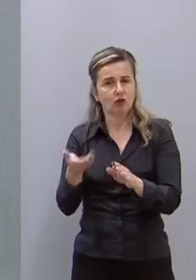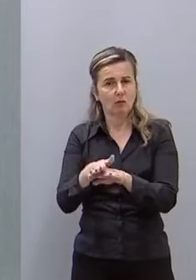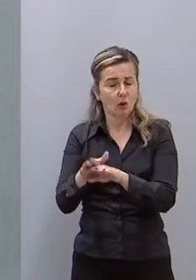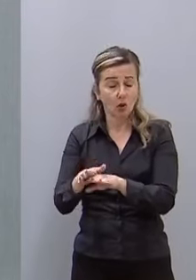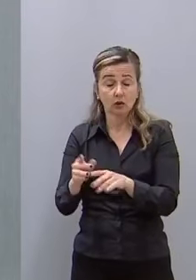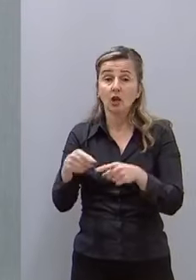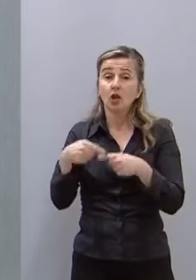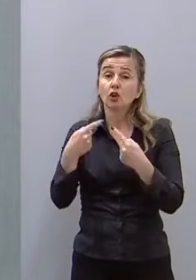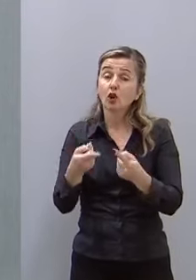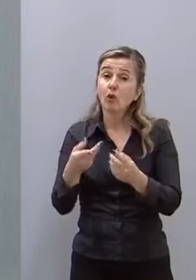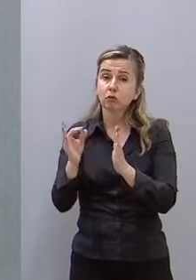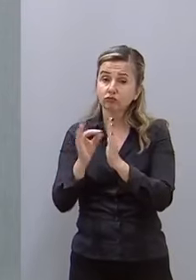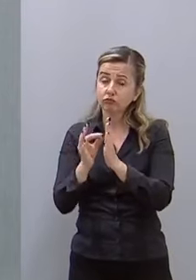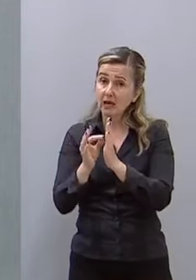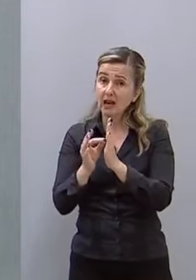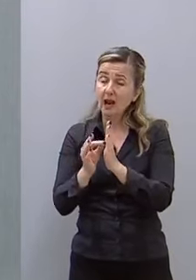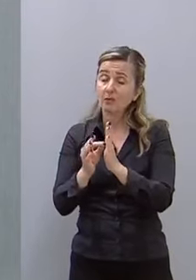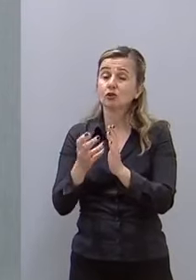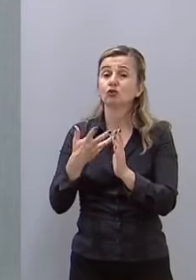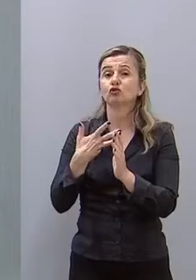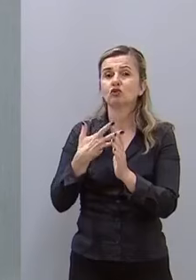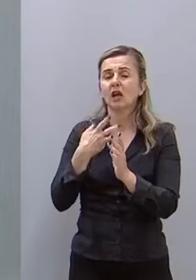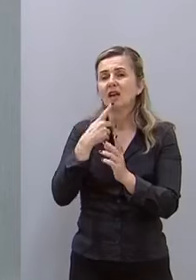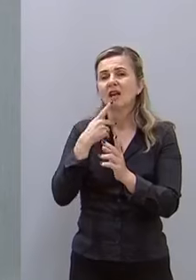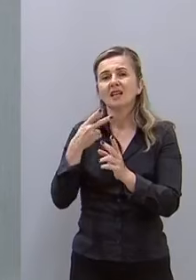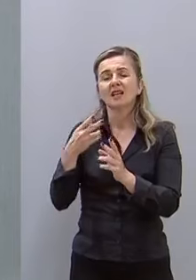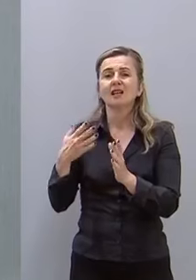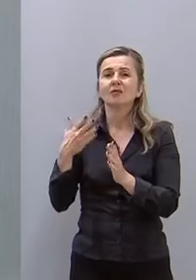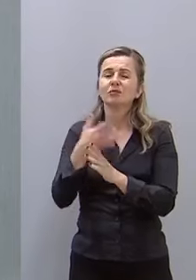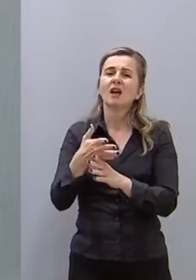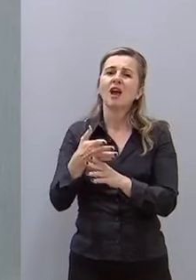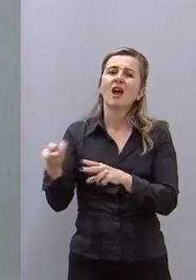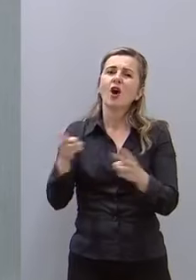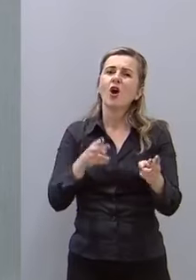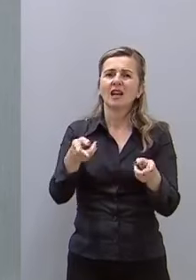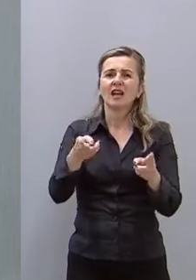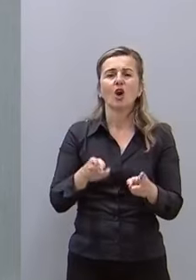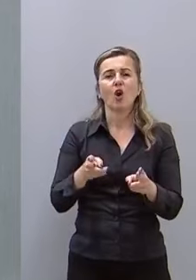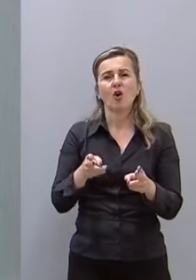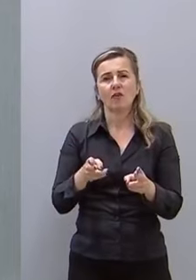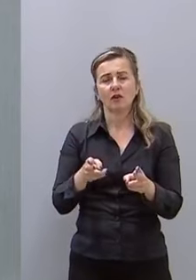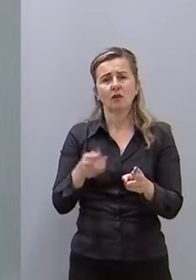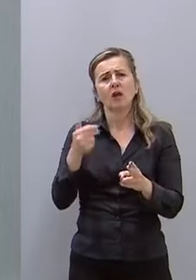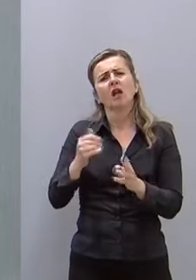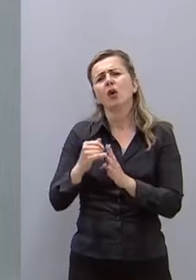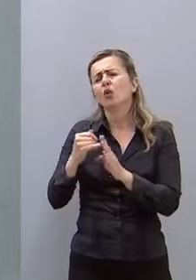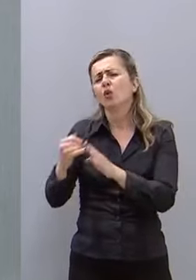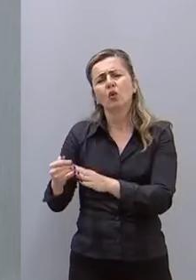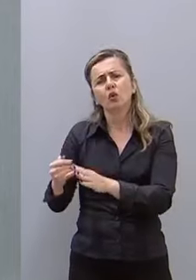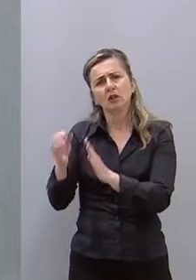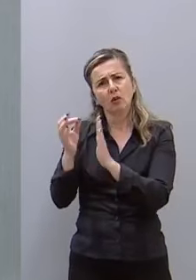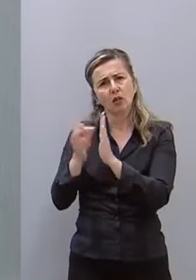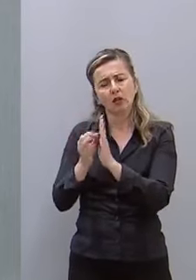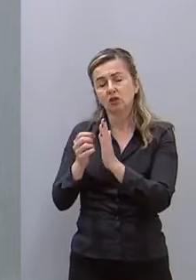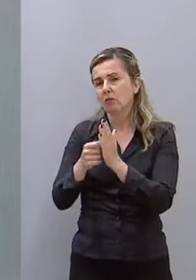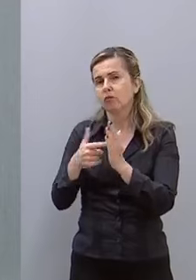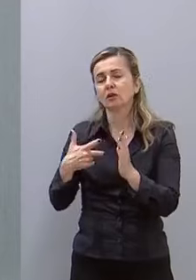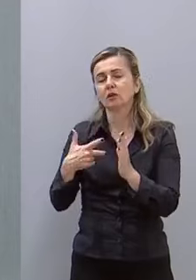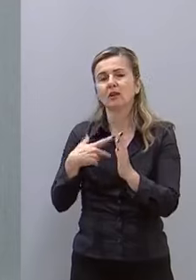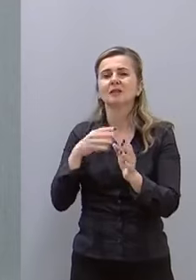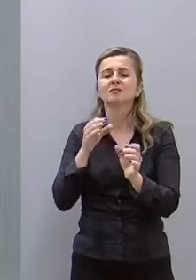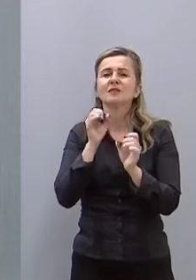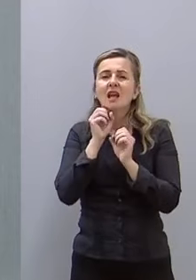che vengono fatti come altro come altro indice di attenzione è l'ultimo indice estremamente importante sono le